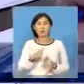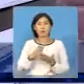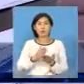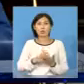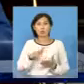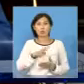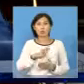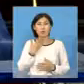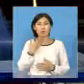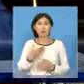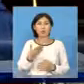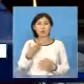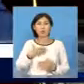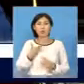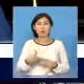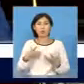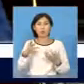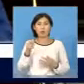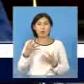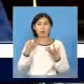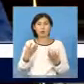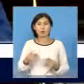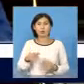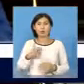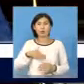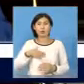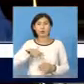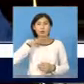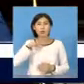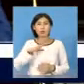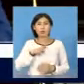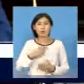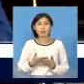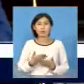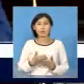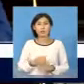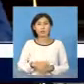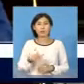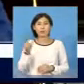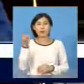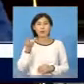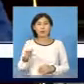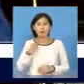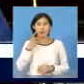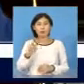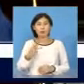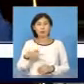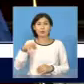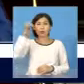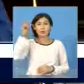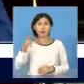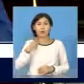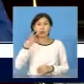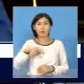ережесі болса дейді. Біз болса Абай күнді немнеге назар аударамыз? Қара өлеңге назар аударамыз, поэзияға назар аударамыз, ақындарға